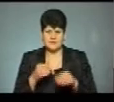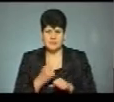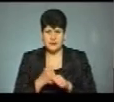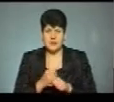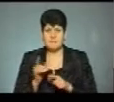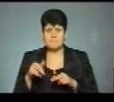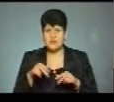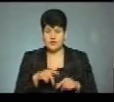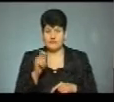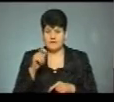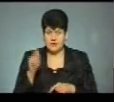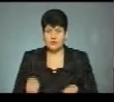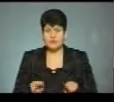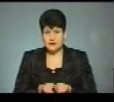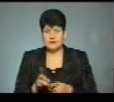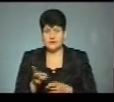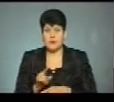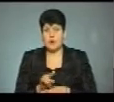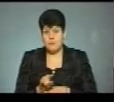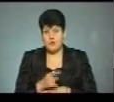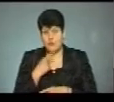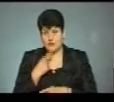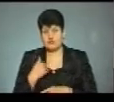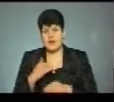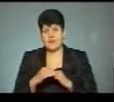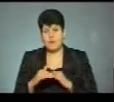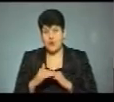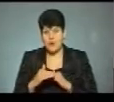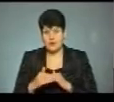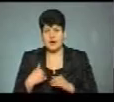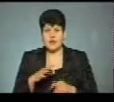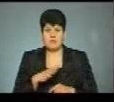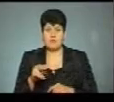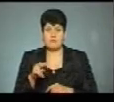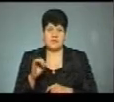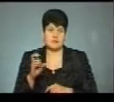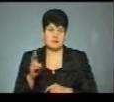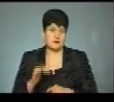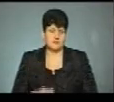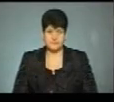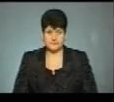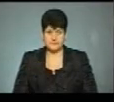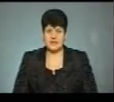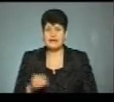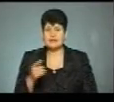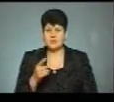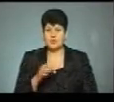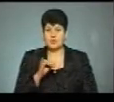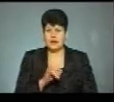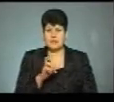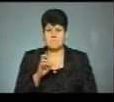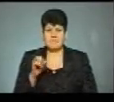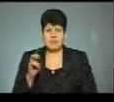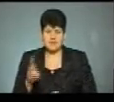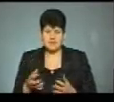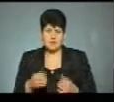на війну, також приходилося обманювати. Казав, що я на полігоні, хоча я був у Пісках. Тернополянка Уляна Білик брала